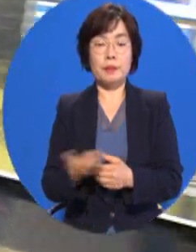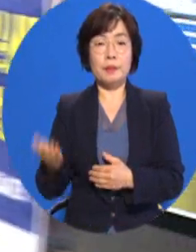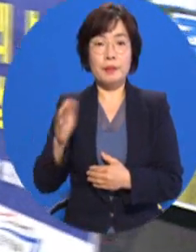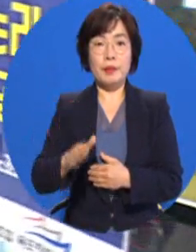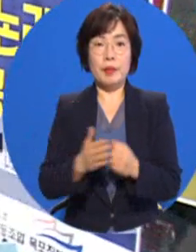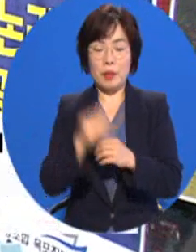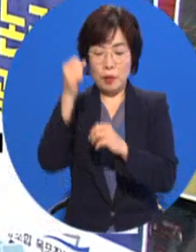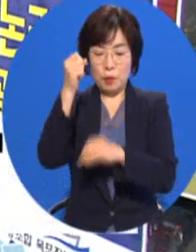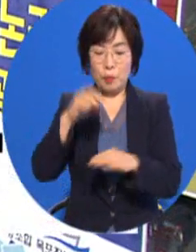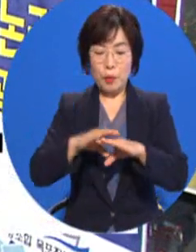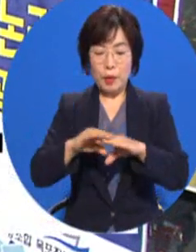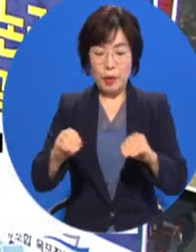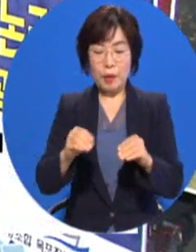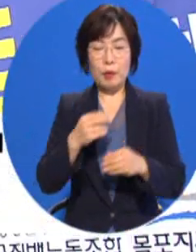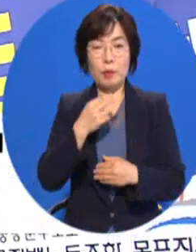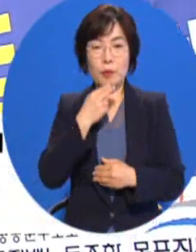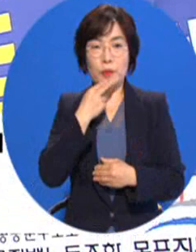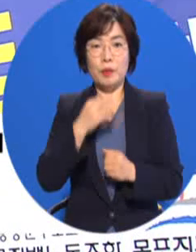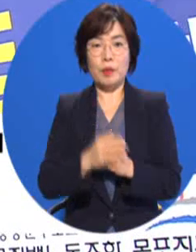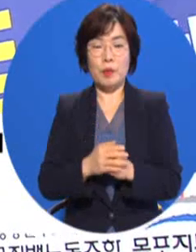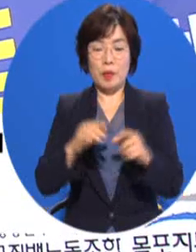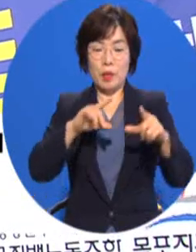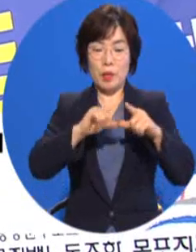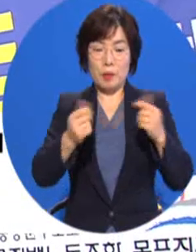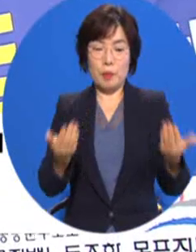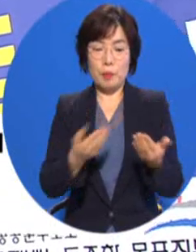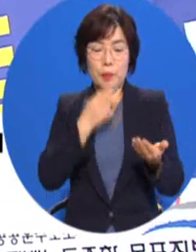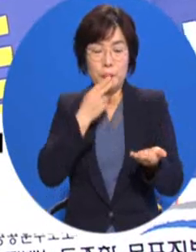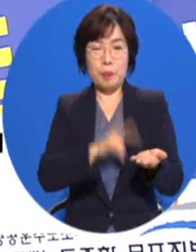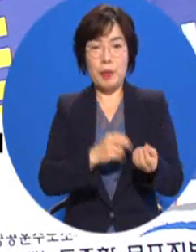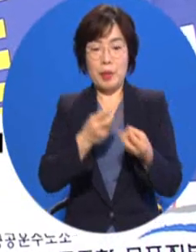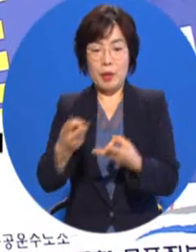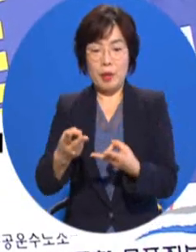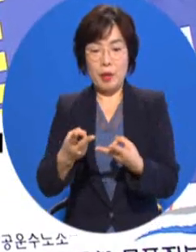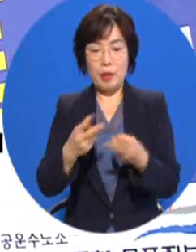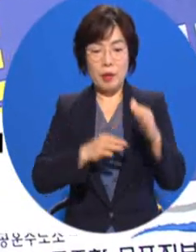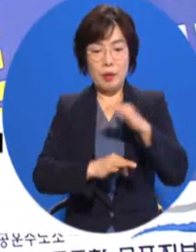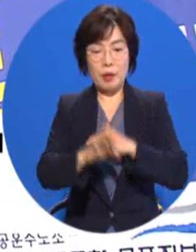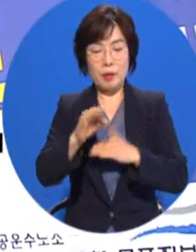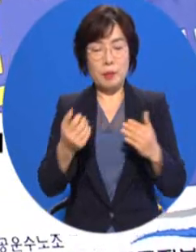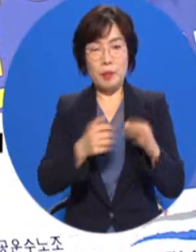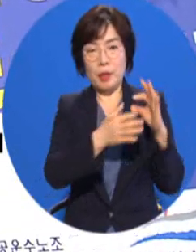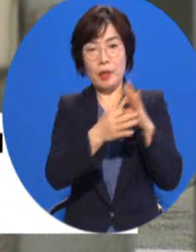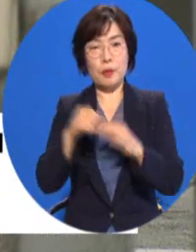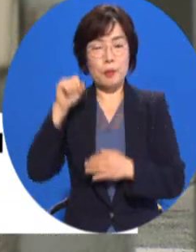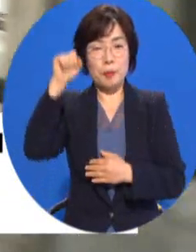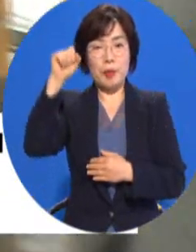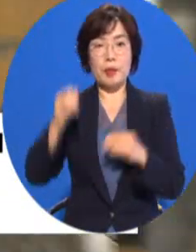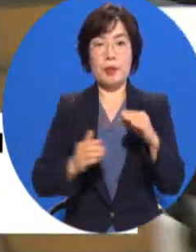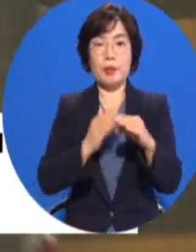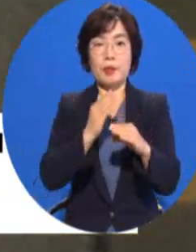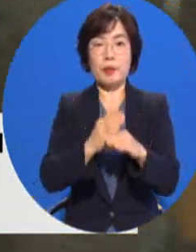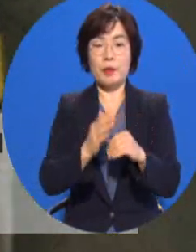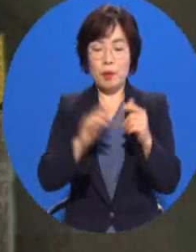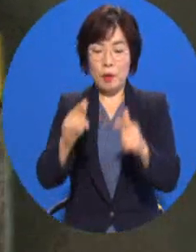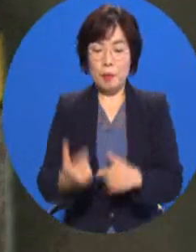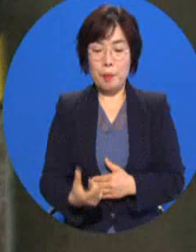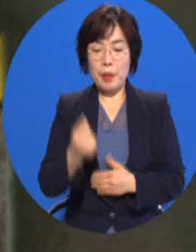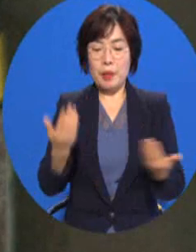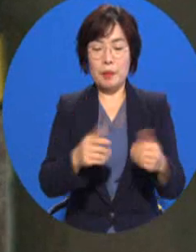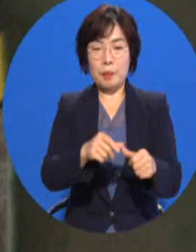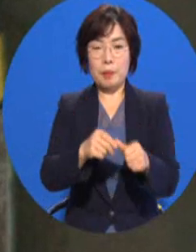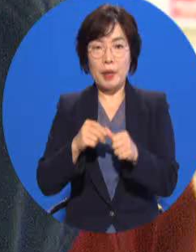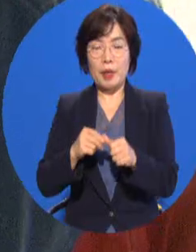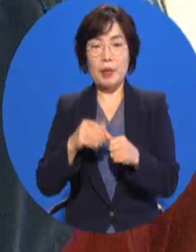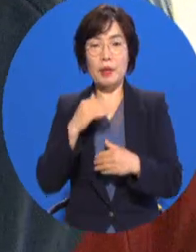하지만 근본적인 해결책이 되지 않는다며 일부 집배원들은 새벽마다 집회를 이어가고 있습니다. 집배원들은 하루빨리 인력이